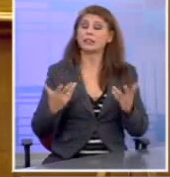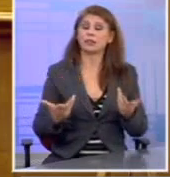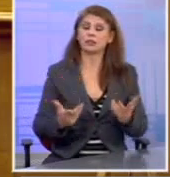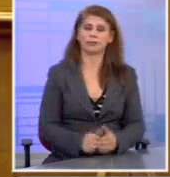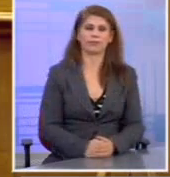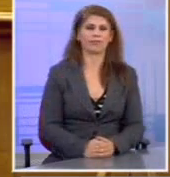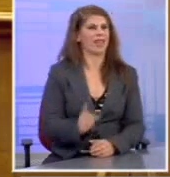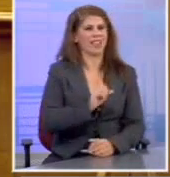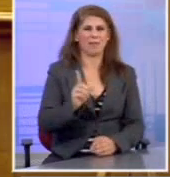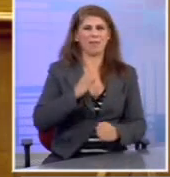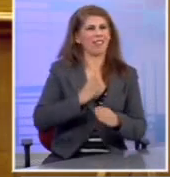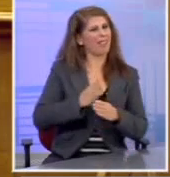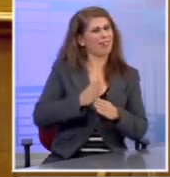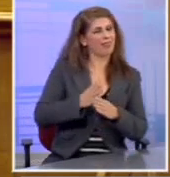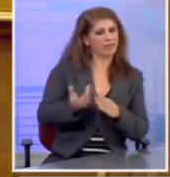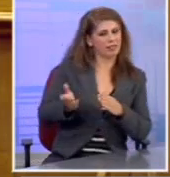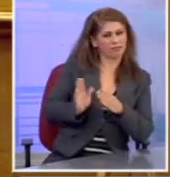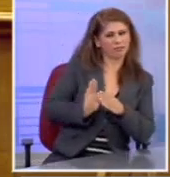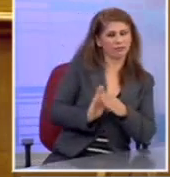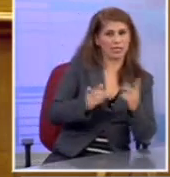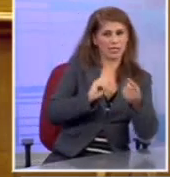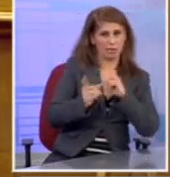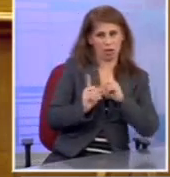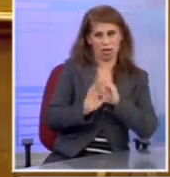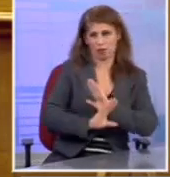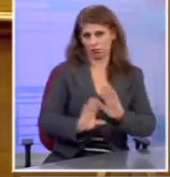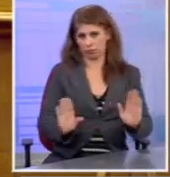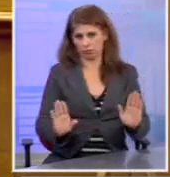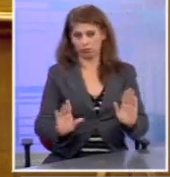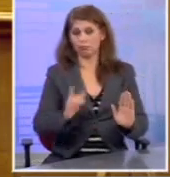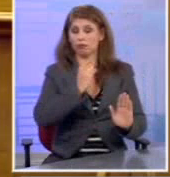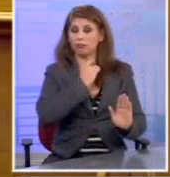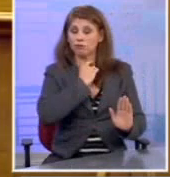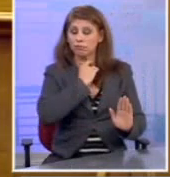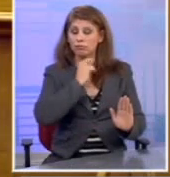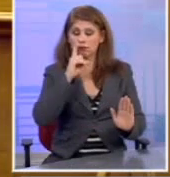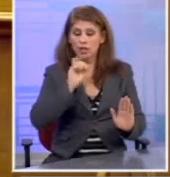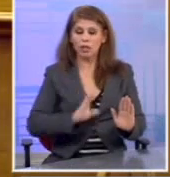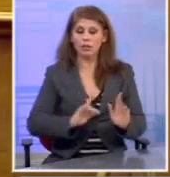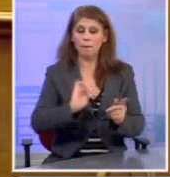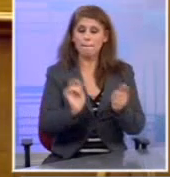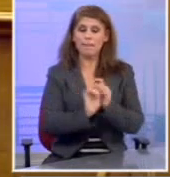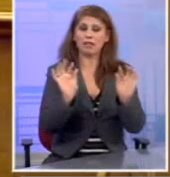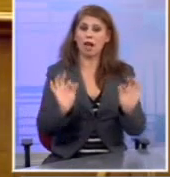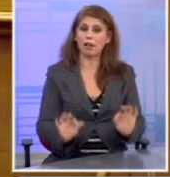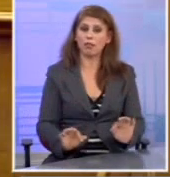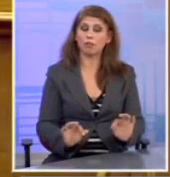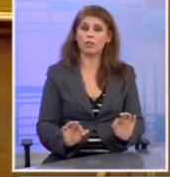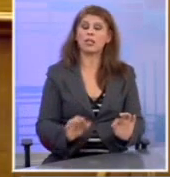Και μην κρύβεστε πίσω από τη συμφωνία. Η ανάγκη για μεταρρύθμιση που θα καθιστά βιώσιμο το ασφαλιστικό μας